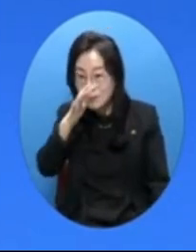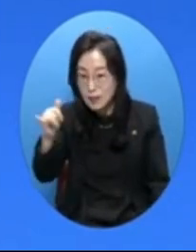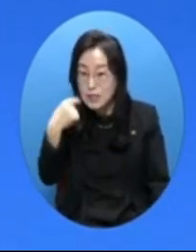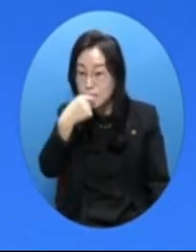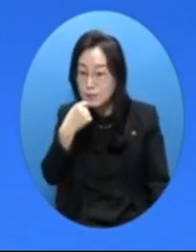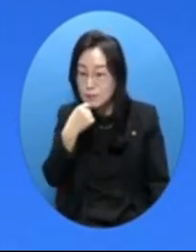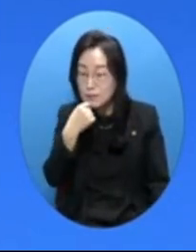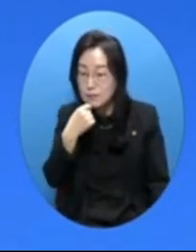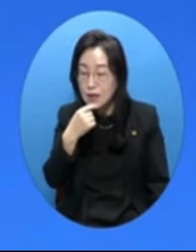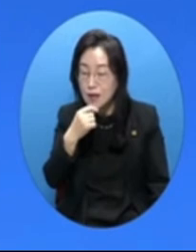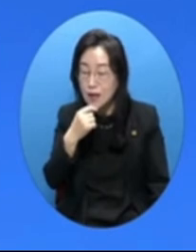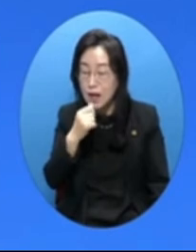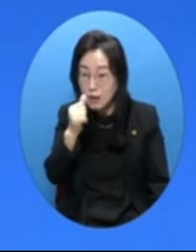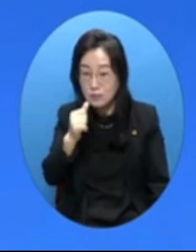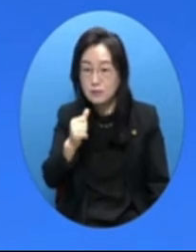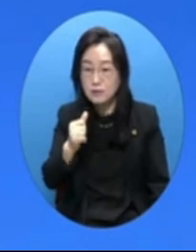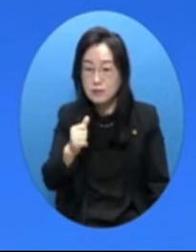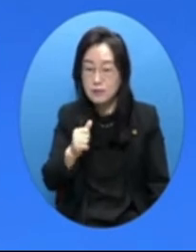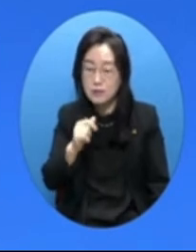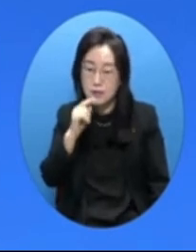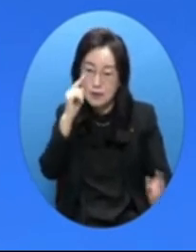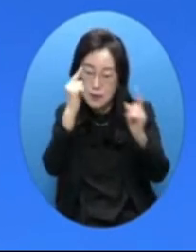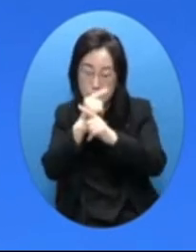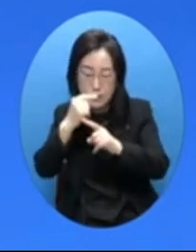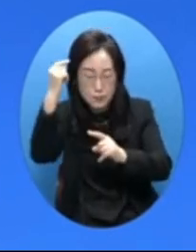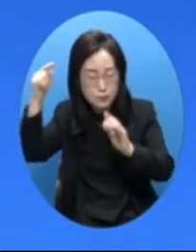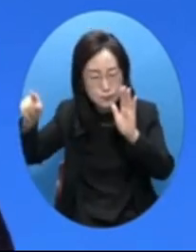절대로 나는